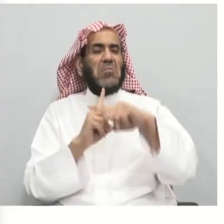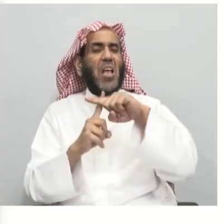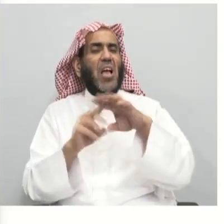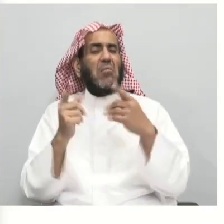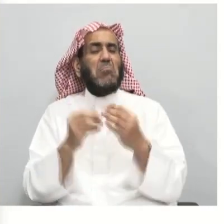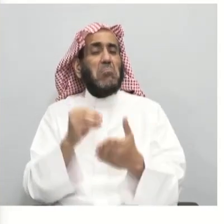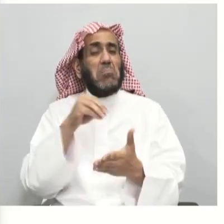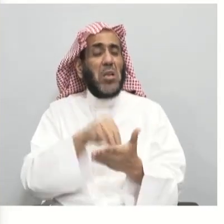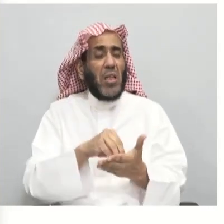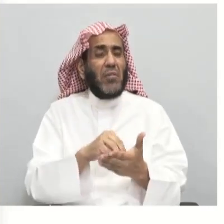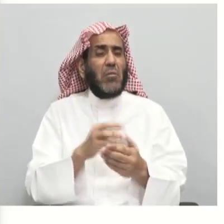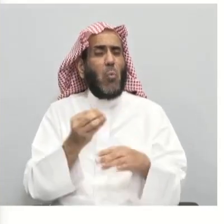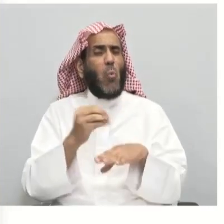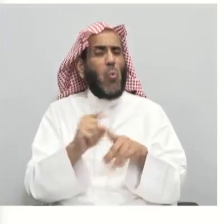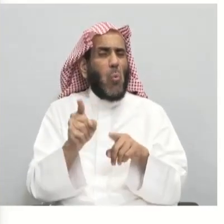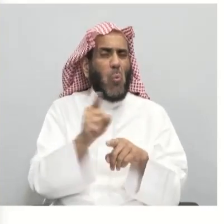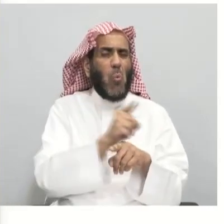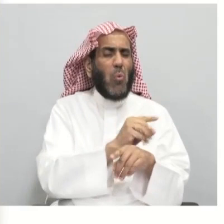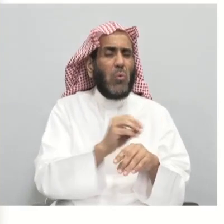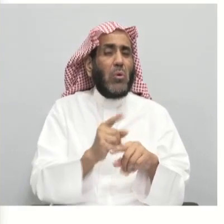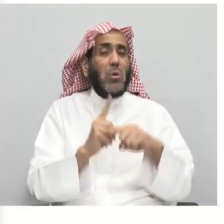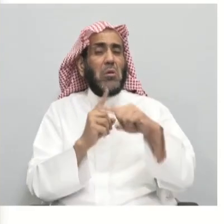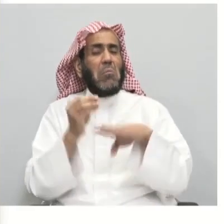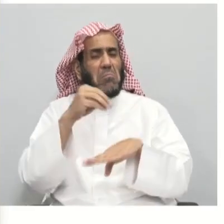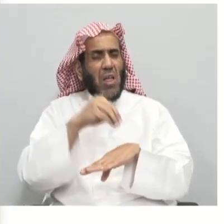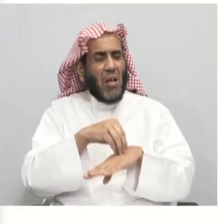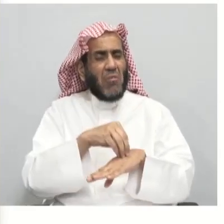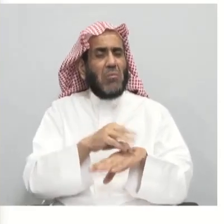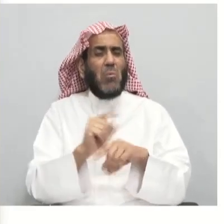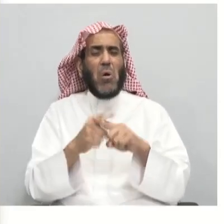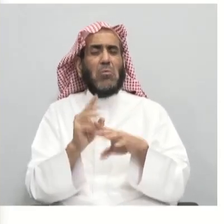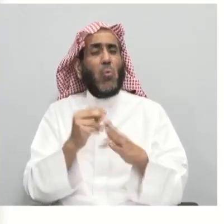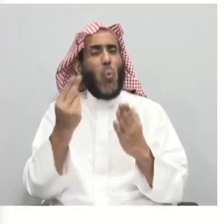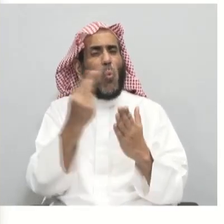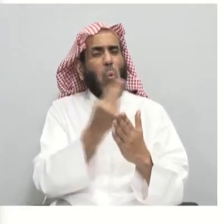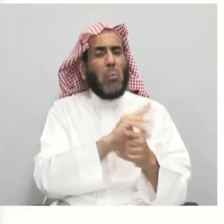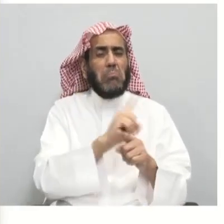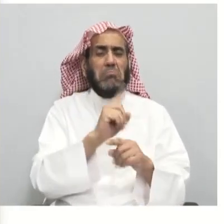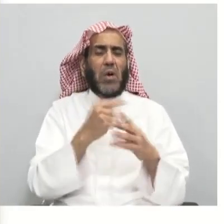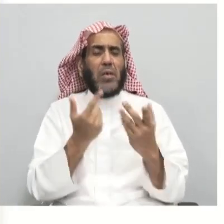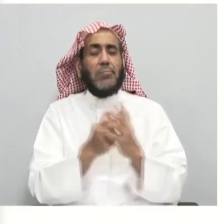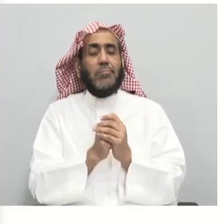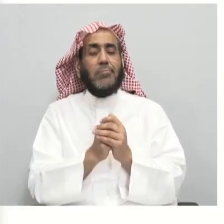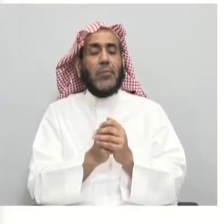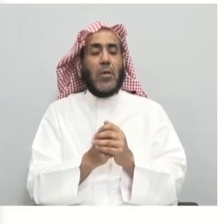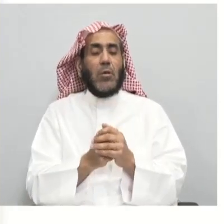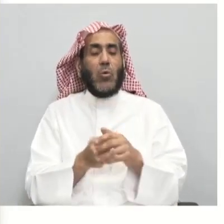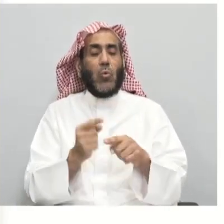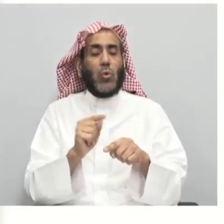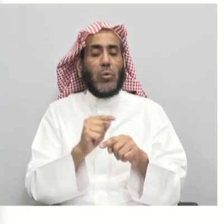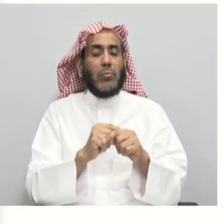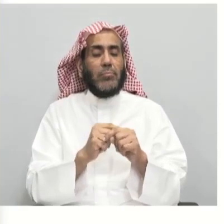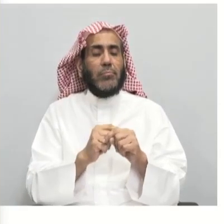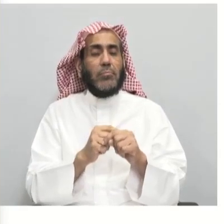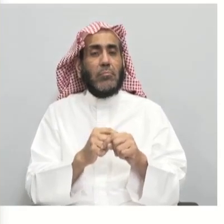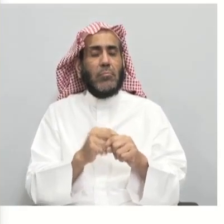بالاضافه الى اذا كان عندي العديد من النقاط اضيف هذه العلامه اي ان هذه النقطه اضيف اليها نقطه اخرى